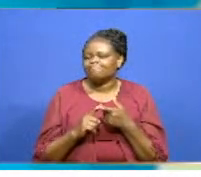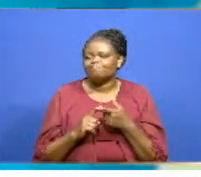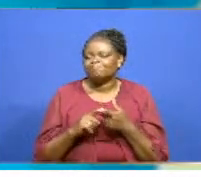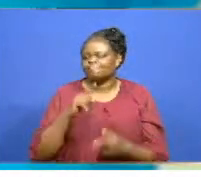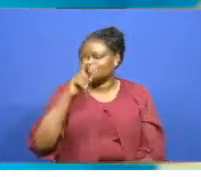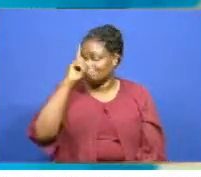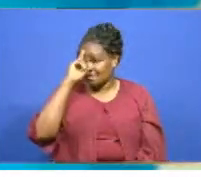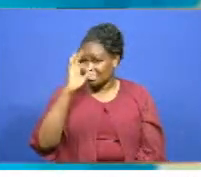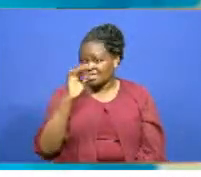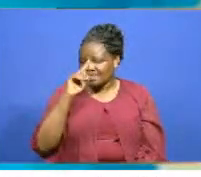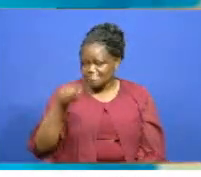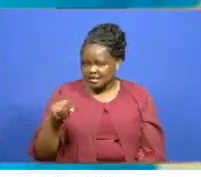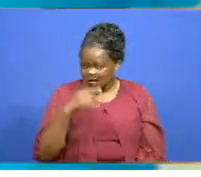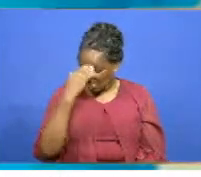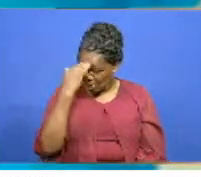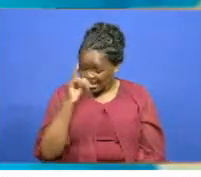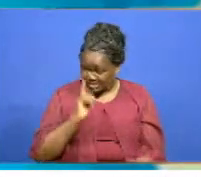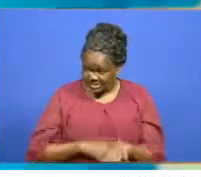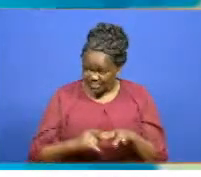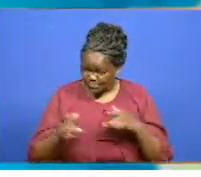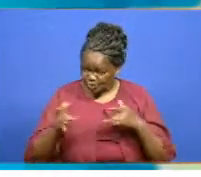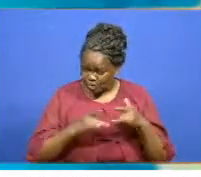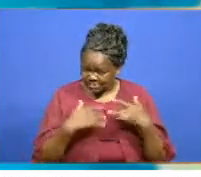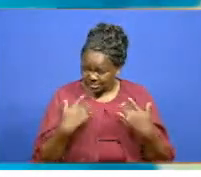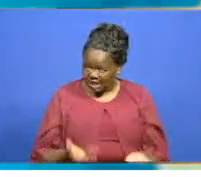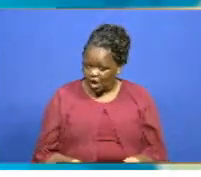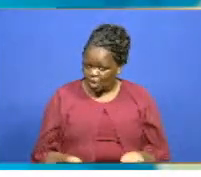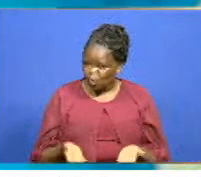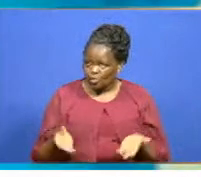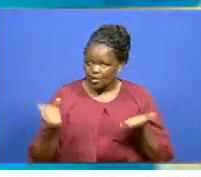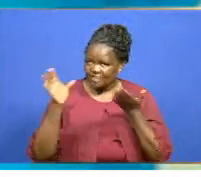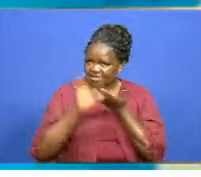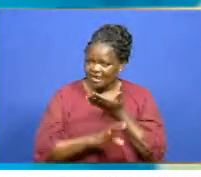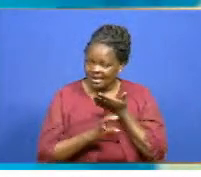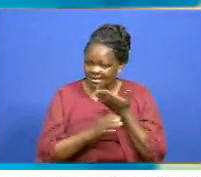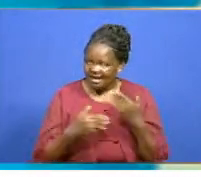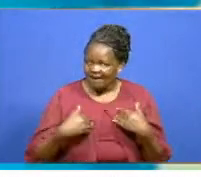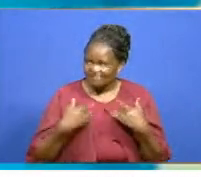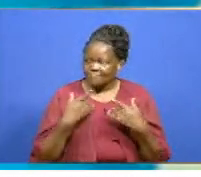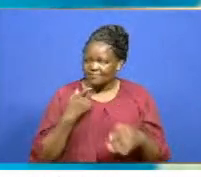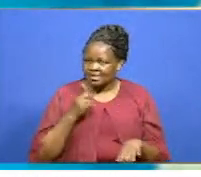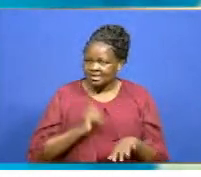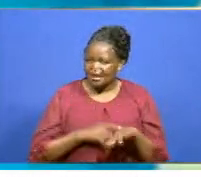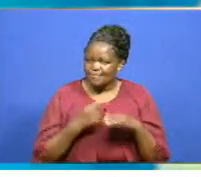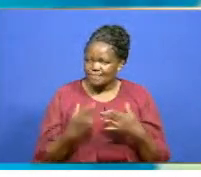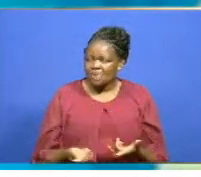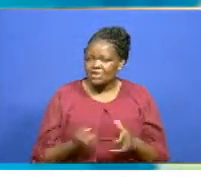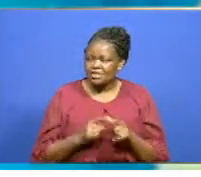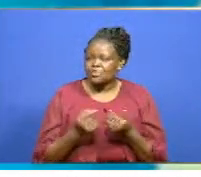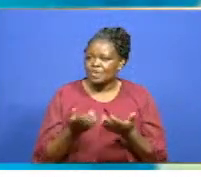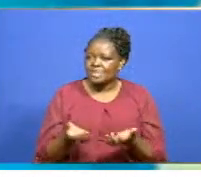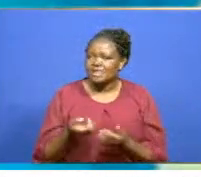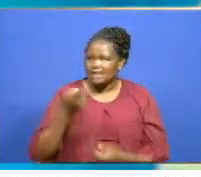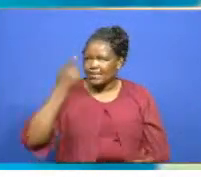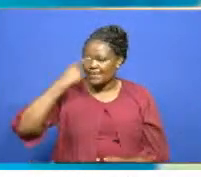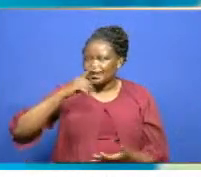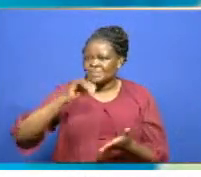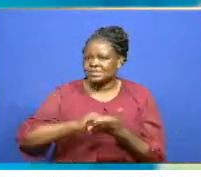mistakes. Kwa sababu ukitazama Nancy jinsi ambavyo nchi iko kwa wakati huu, tunahitaji policies